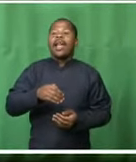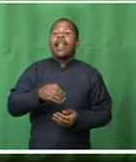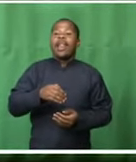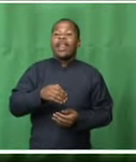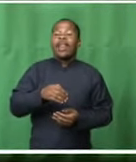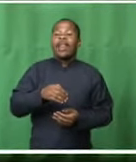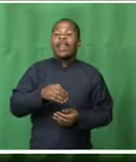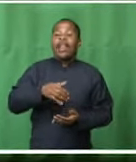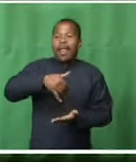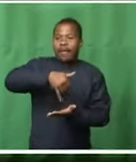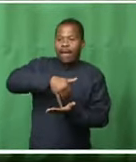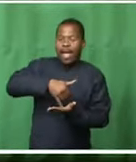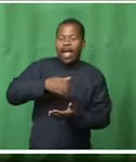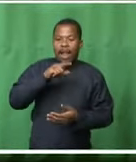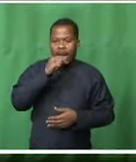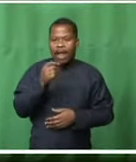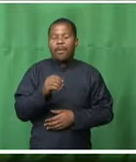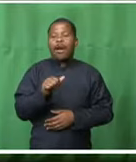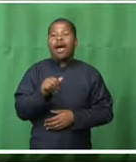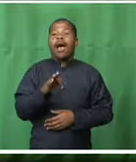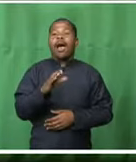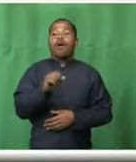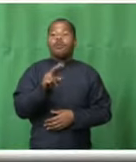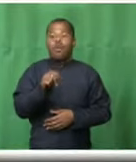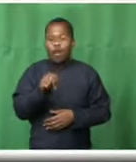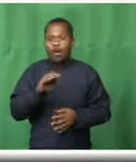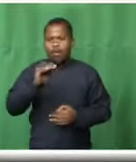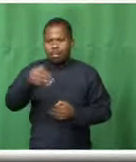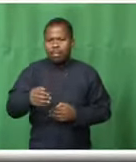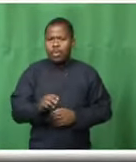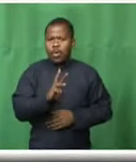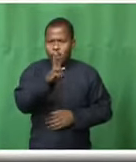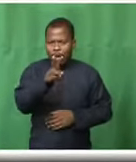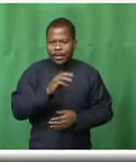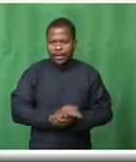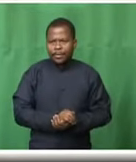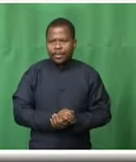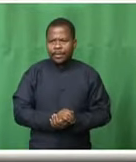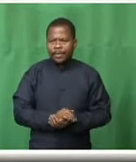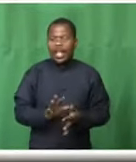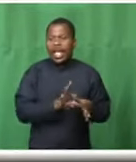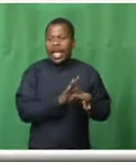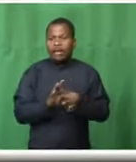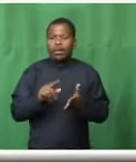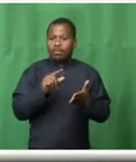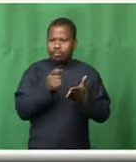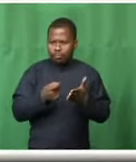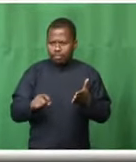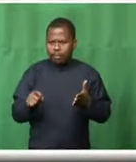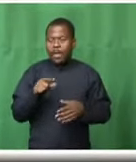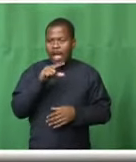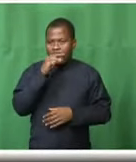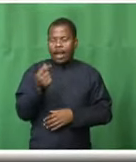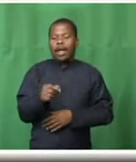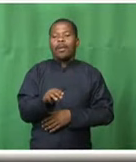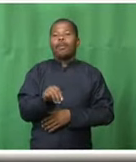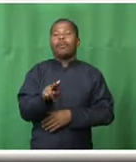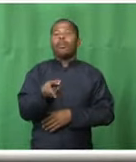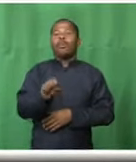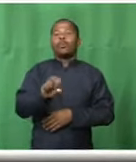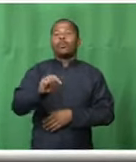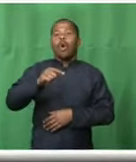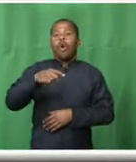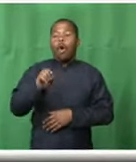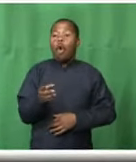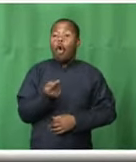iveni lase-Ivory Coast kungenteka ichutshelwe embili. Lokhu kuvetwe ngumabhalane walenhlangano Varon Mosengo lothi